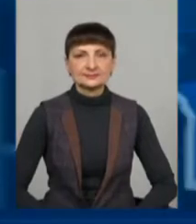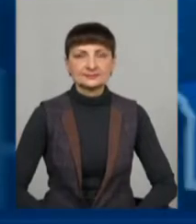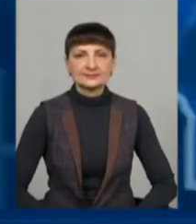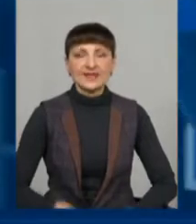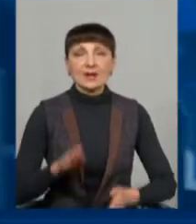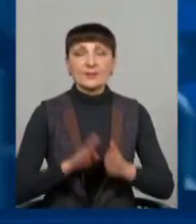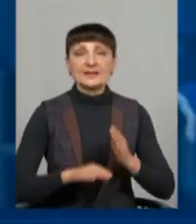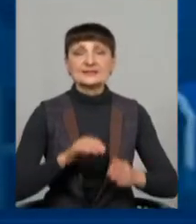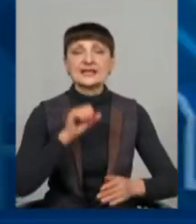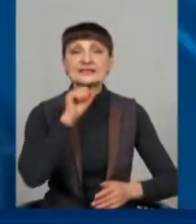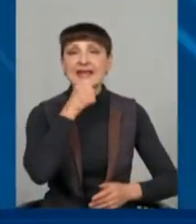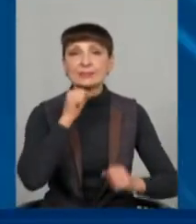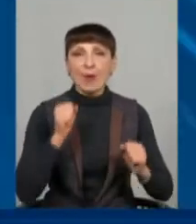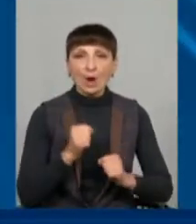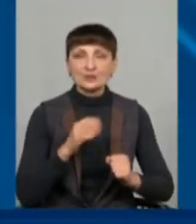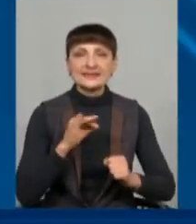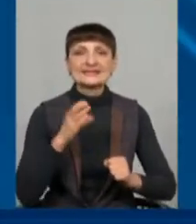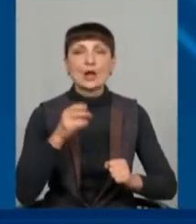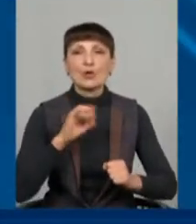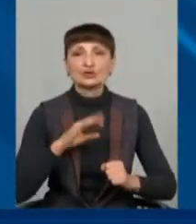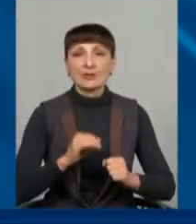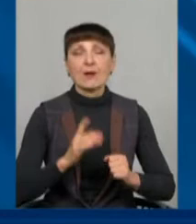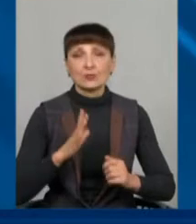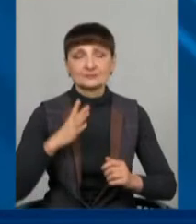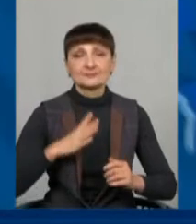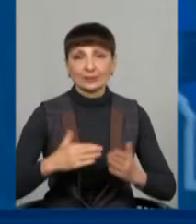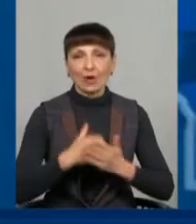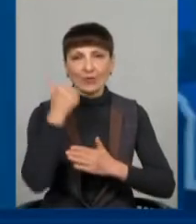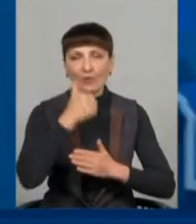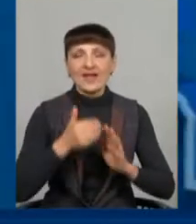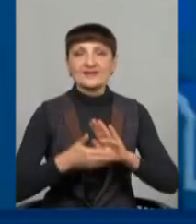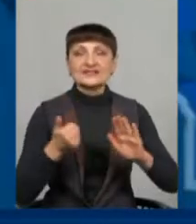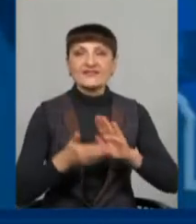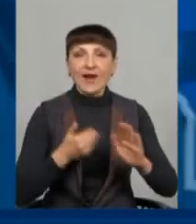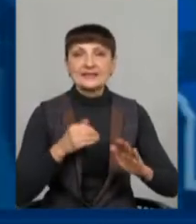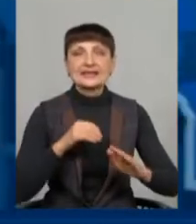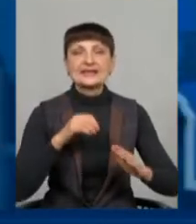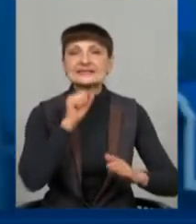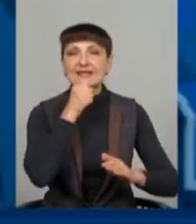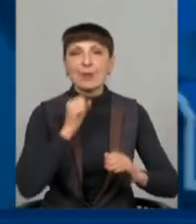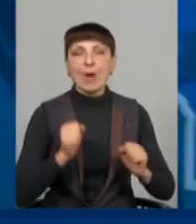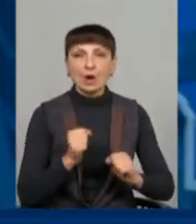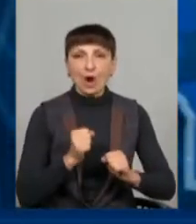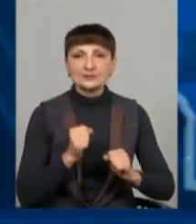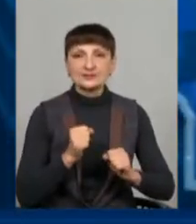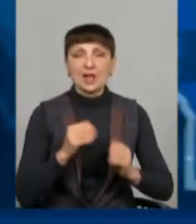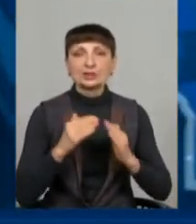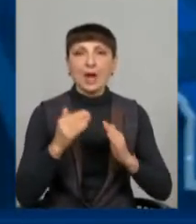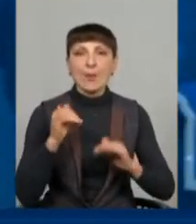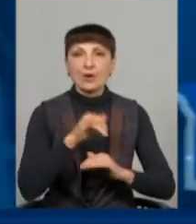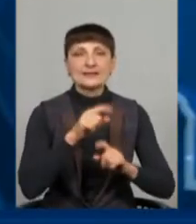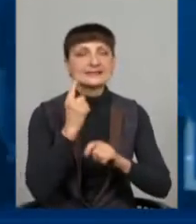Без Деда Мороза и Снегурочки придется встречать Новый год алматинцам. Вызывать сказочных героев на дом в честь одного из главных